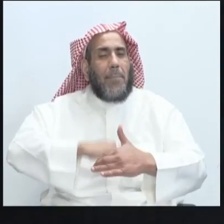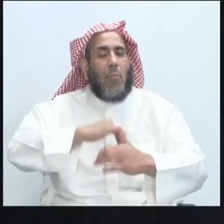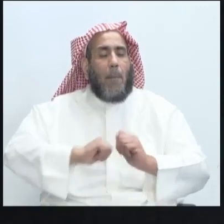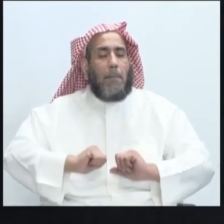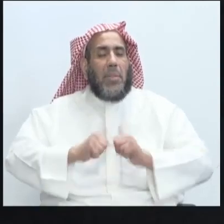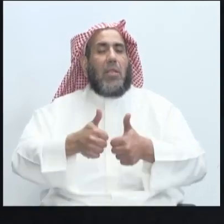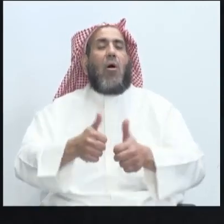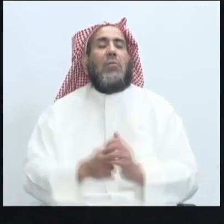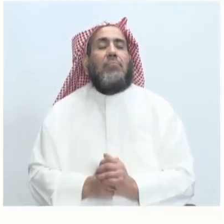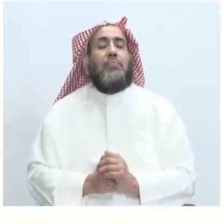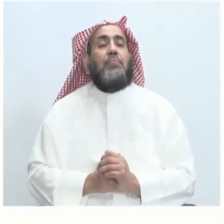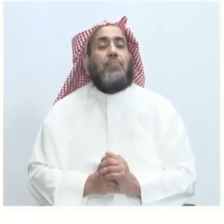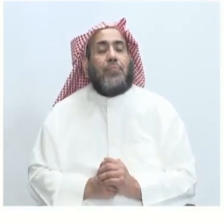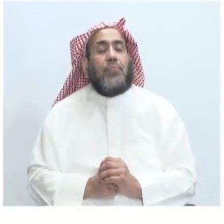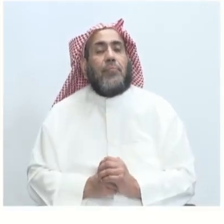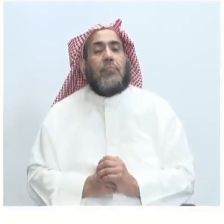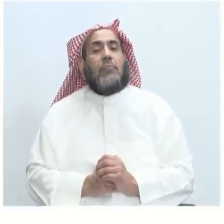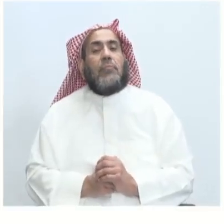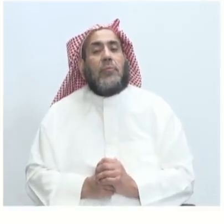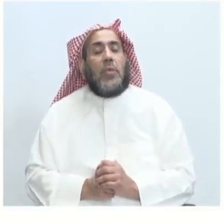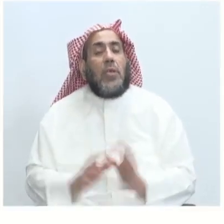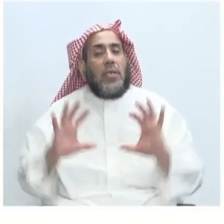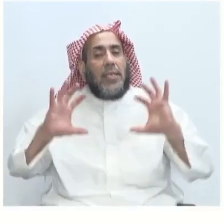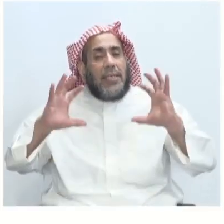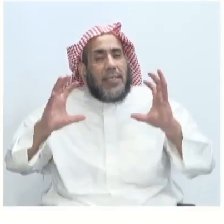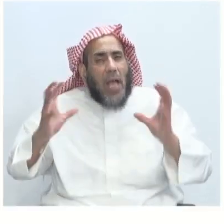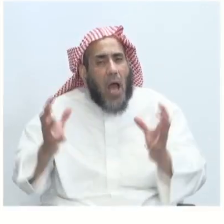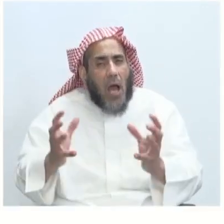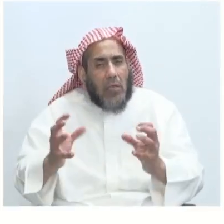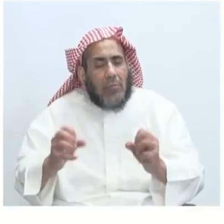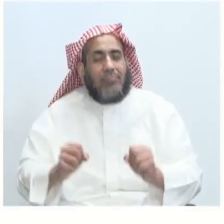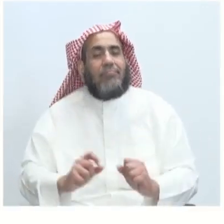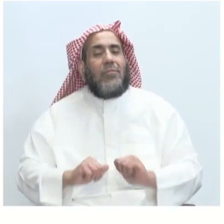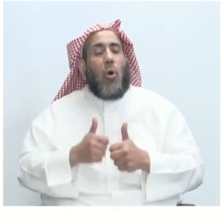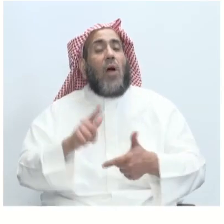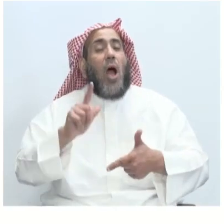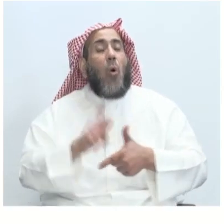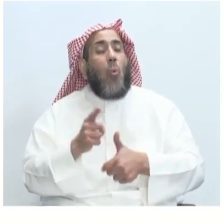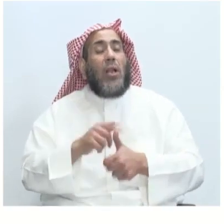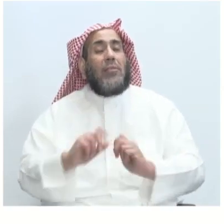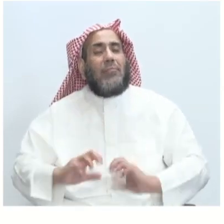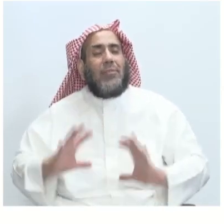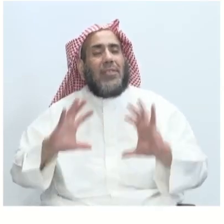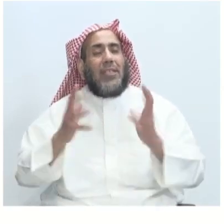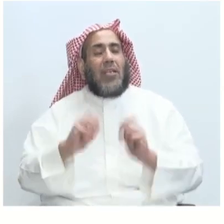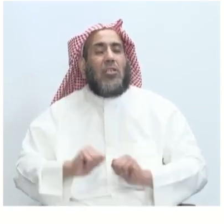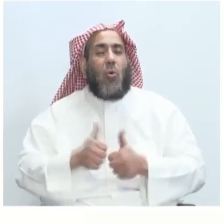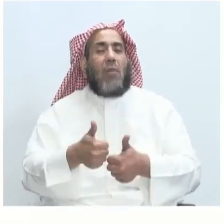من دوافع اداره الدوافع اولا اداره